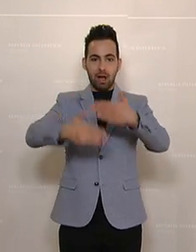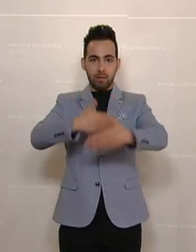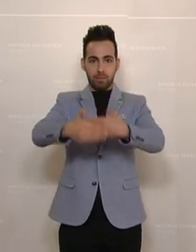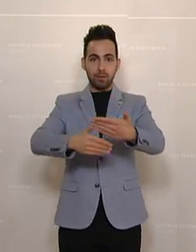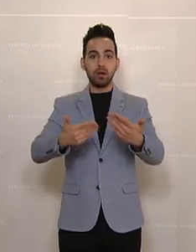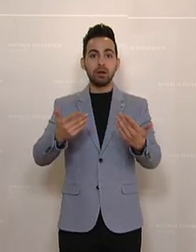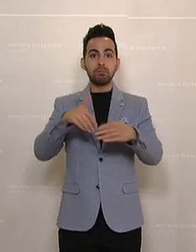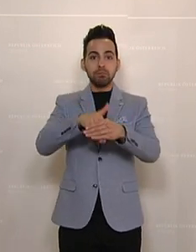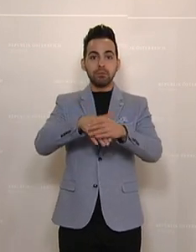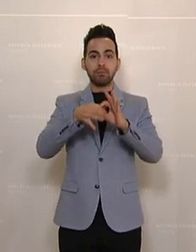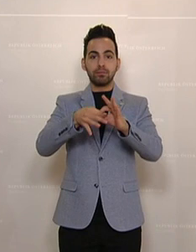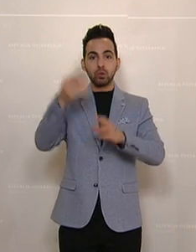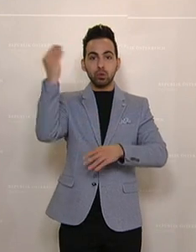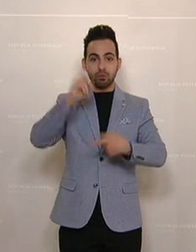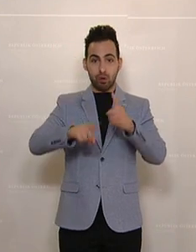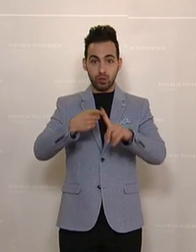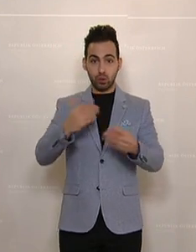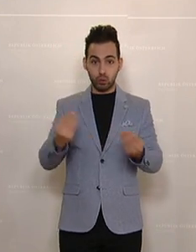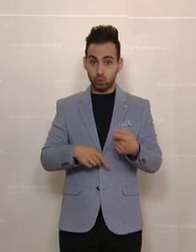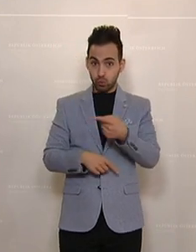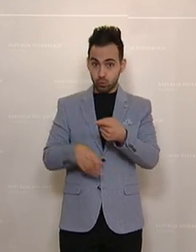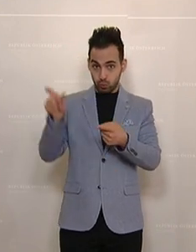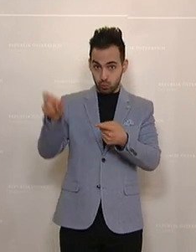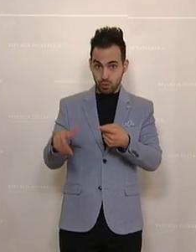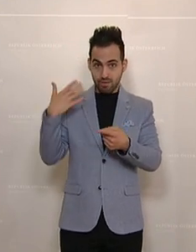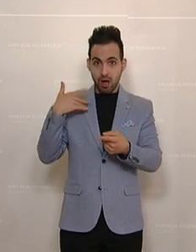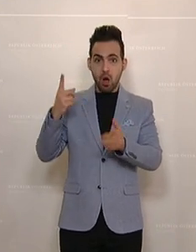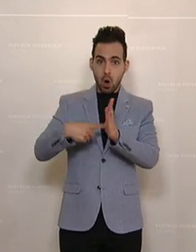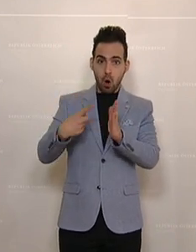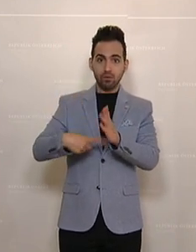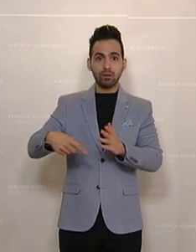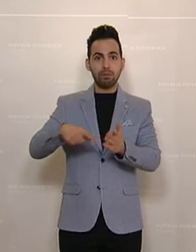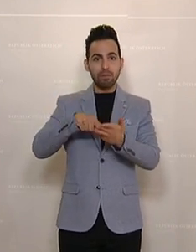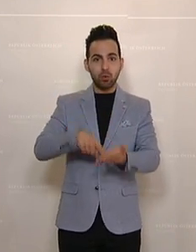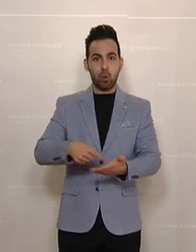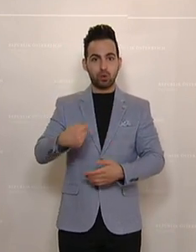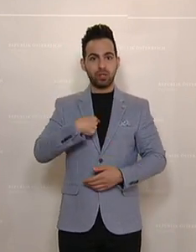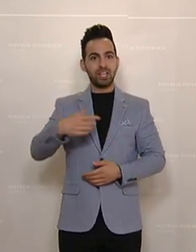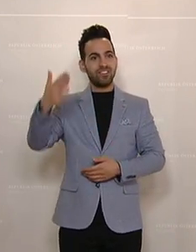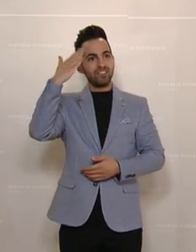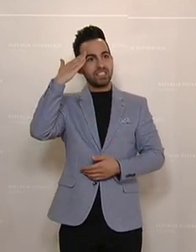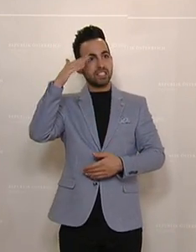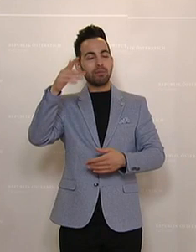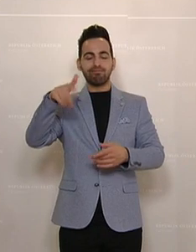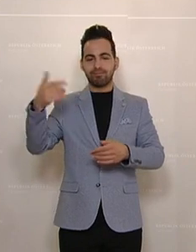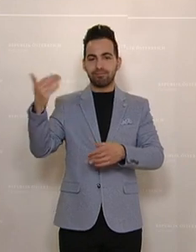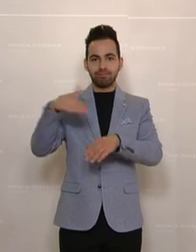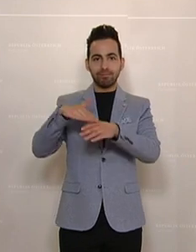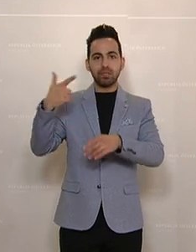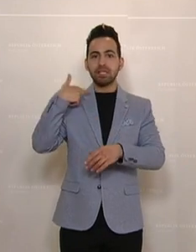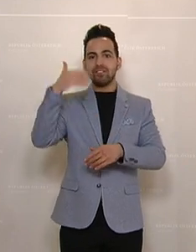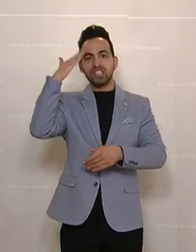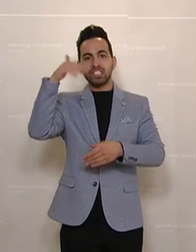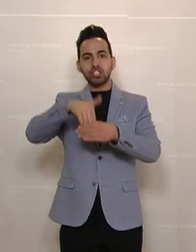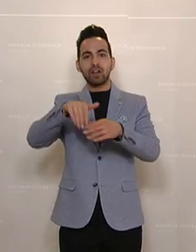im Thema Schulpolitik, weil du mehrfach betont hast, dass sich Wissenschaft nicht überall einmischen soll.